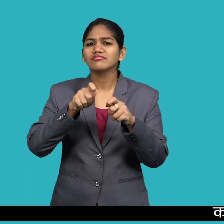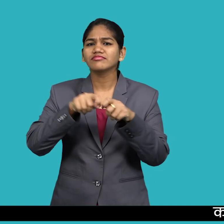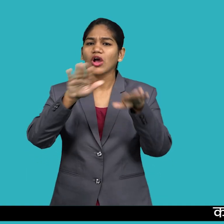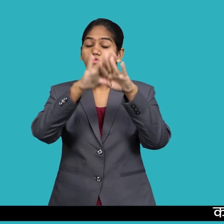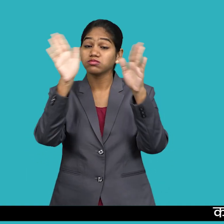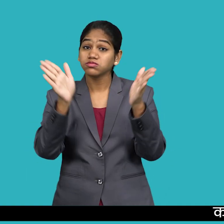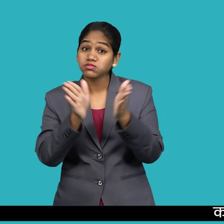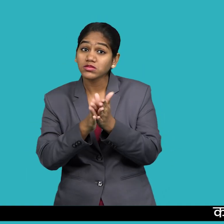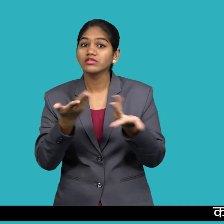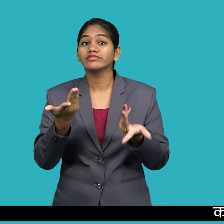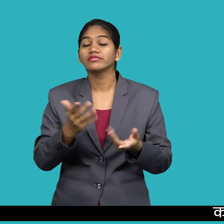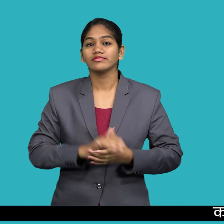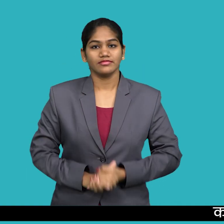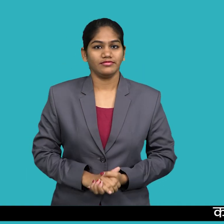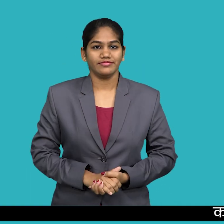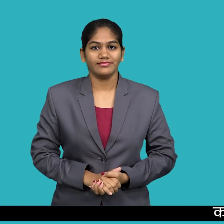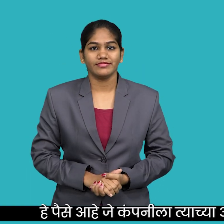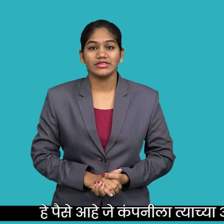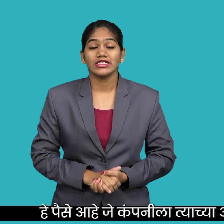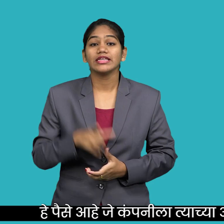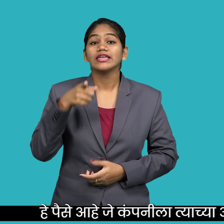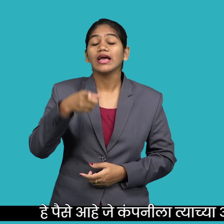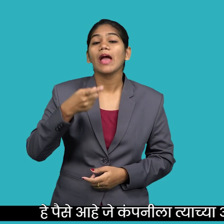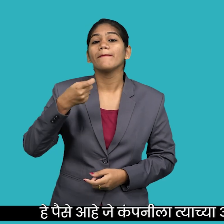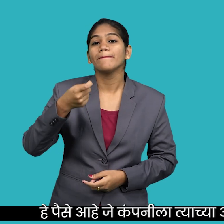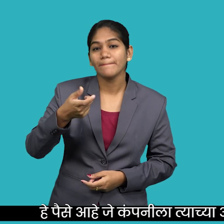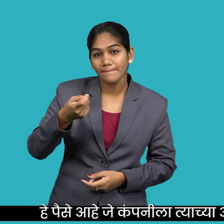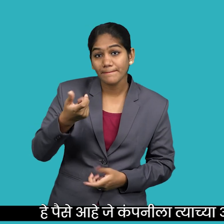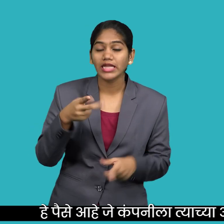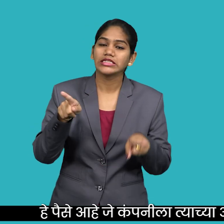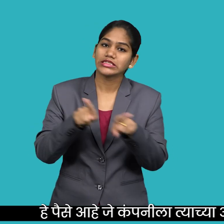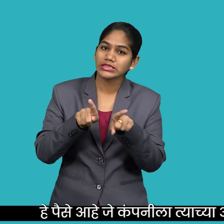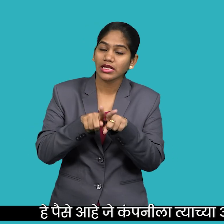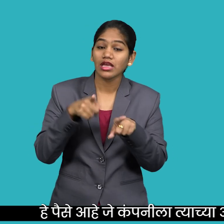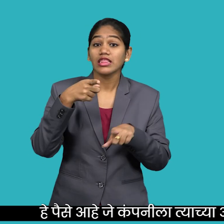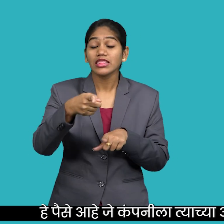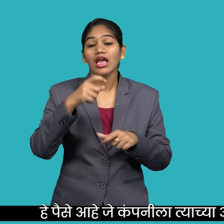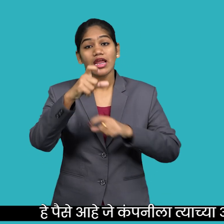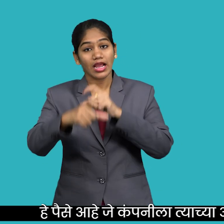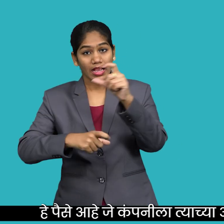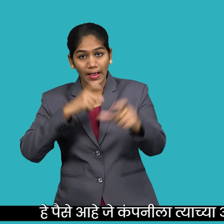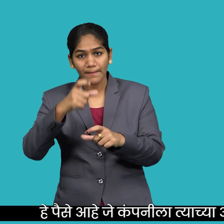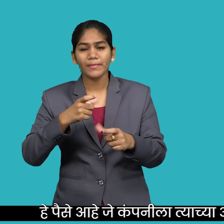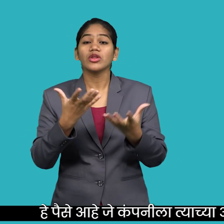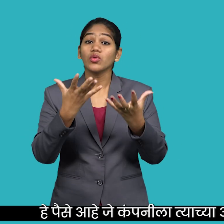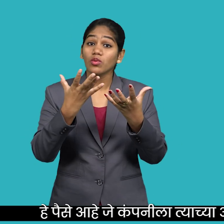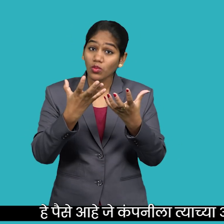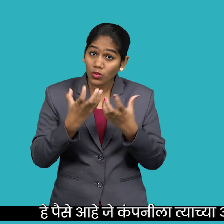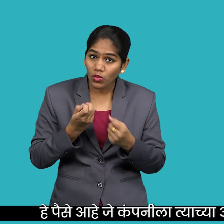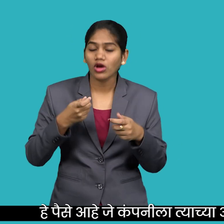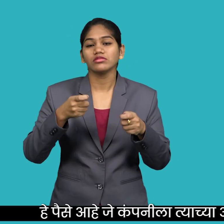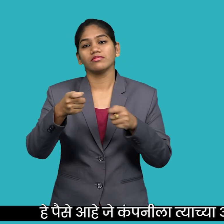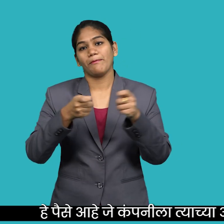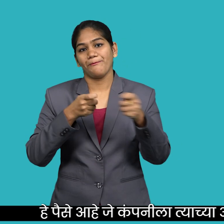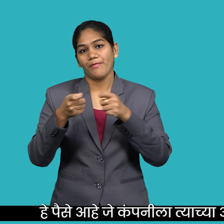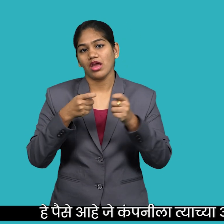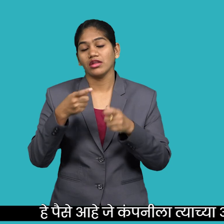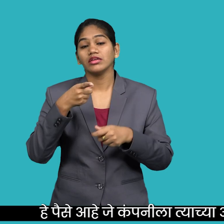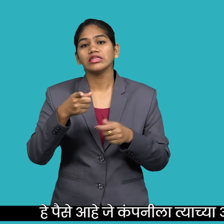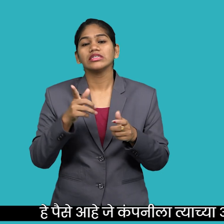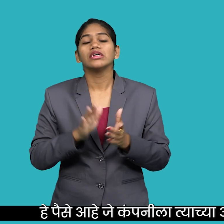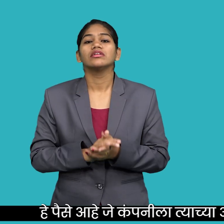कार्यरत भांडवल हे पैसे आहे जे कंपनीला त्यांच्या अल्पकालीन खर्चाचे व्यवस्थापन करण्यासाठी